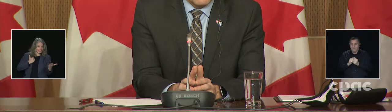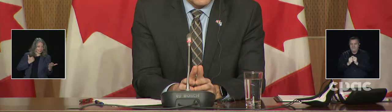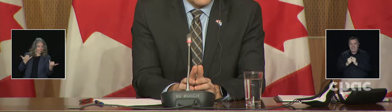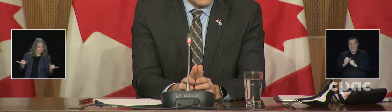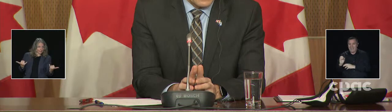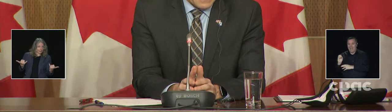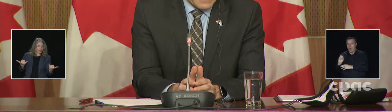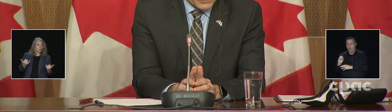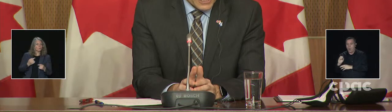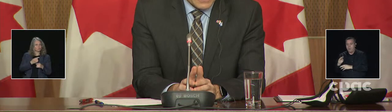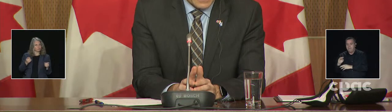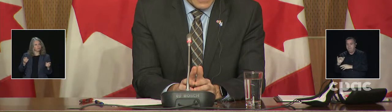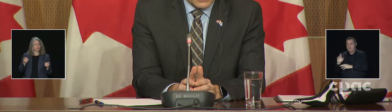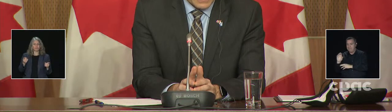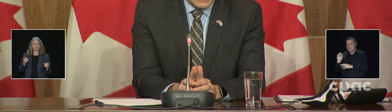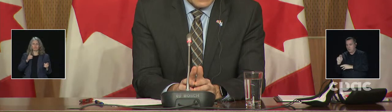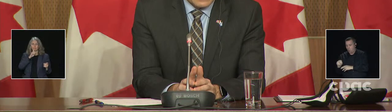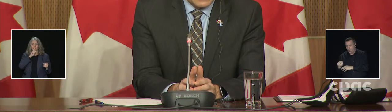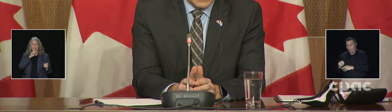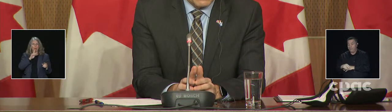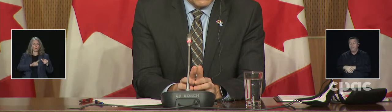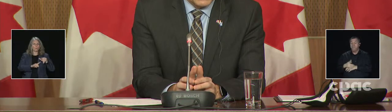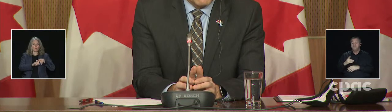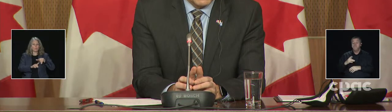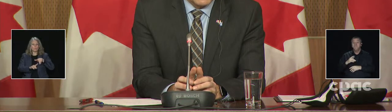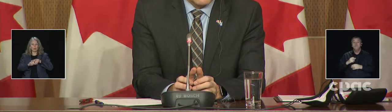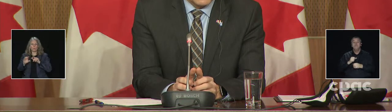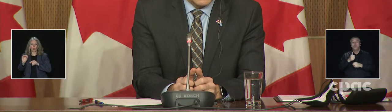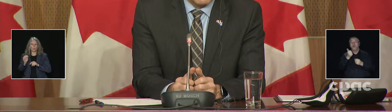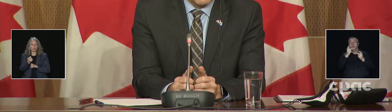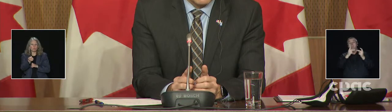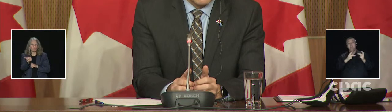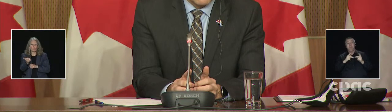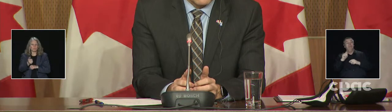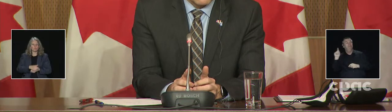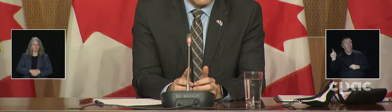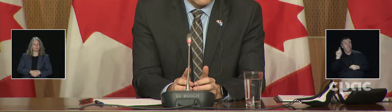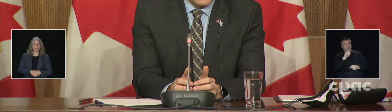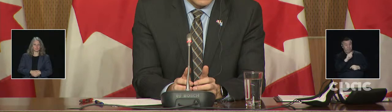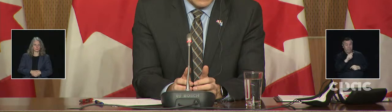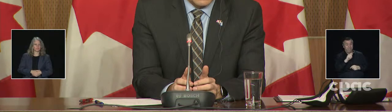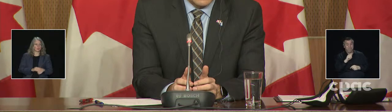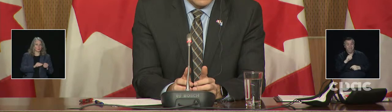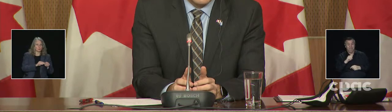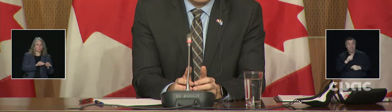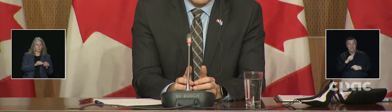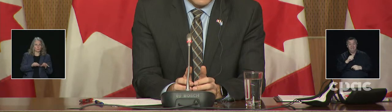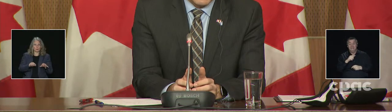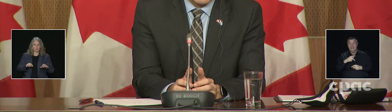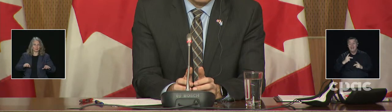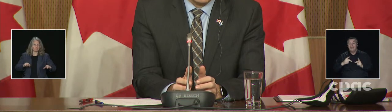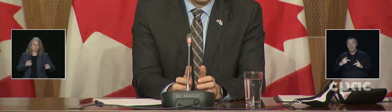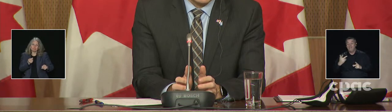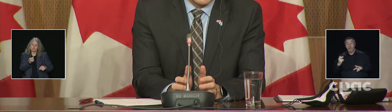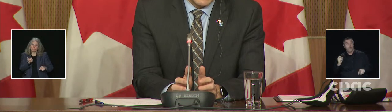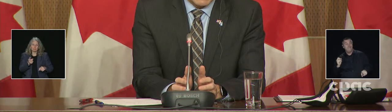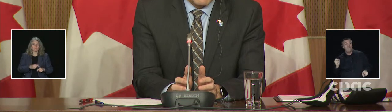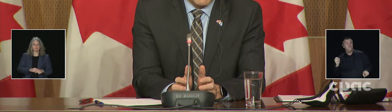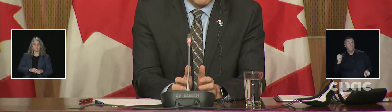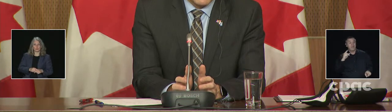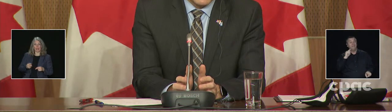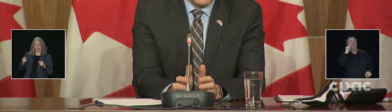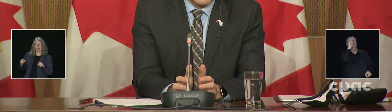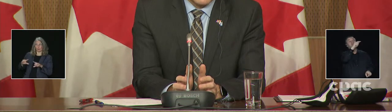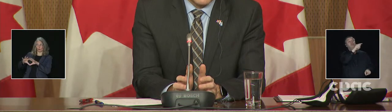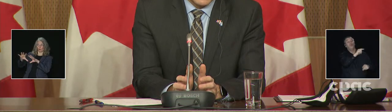Omicron. À l'échelle internationale, dans beaucoup des pays où les gens peuvent songer à aller, la situation change très